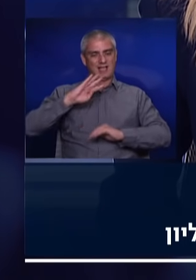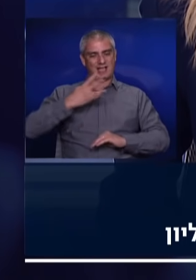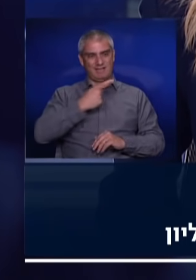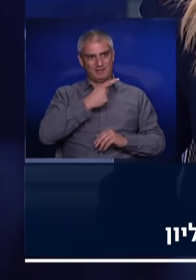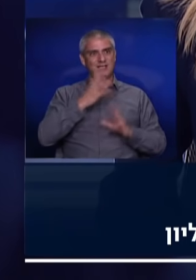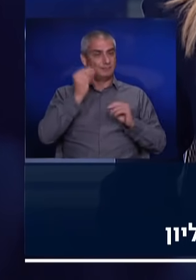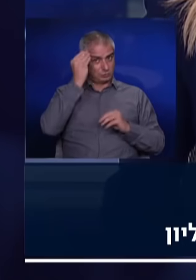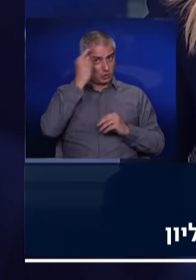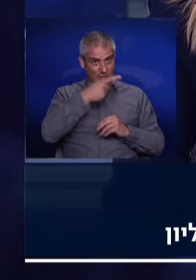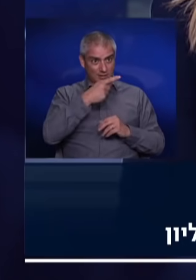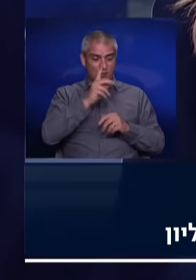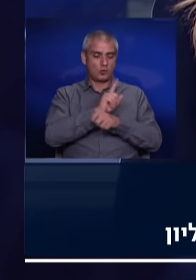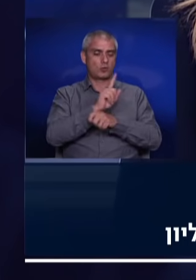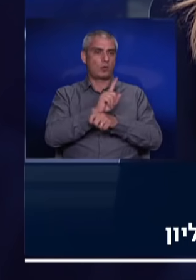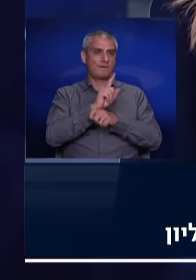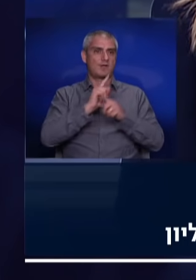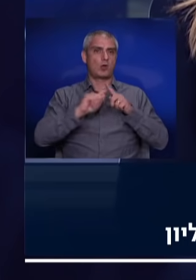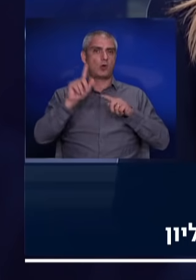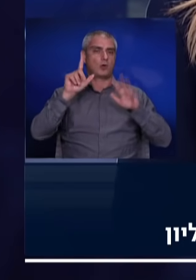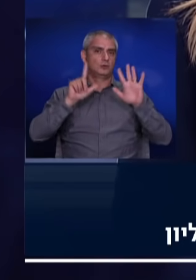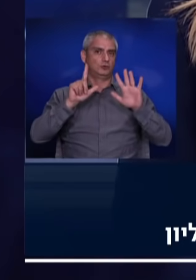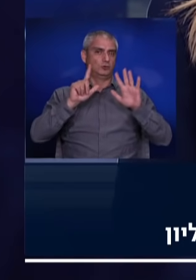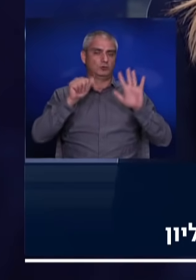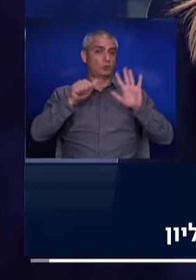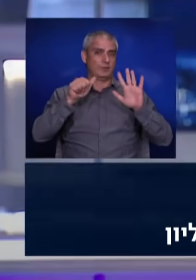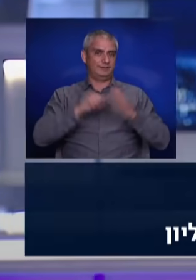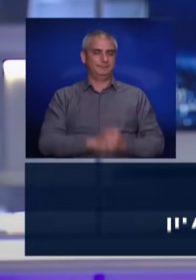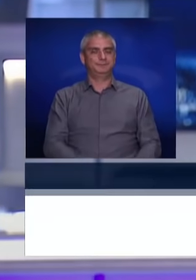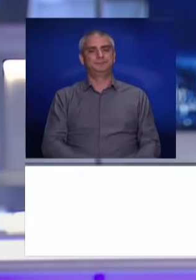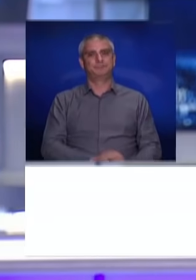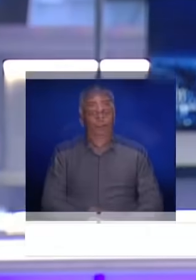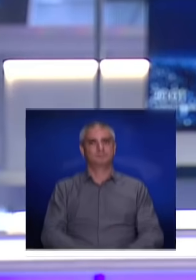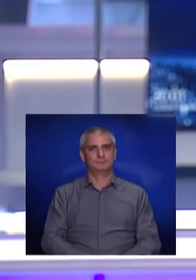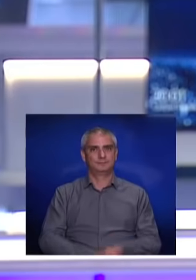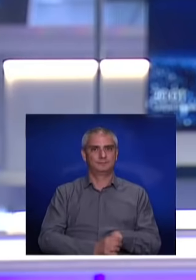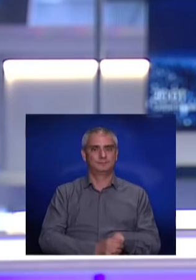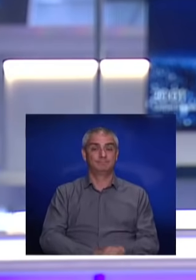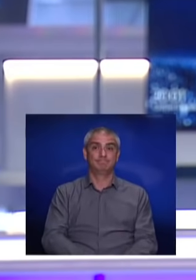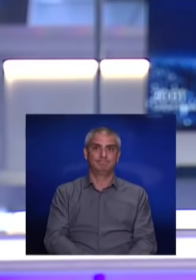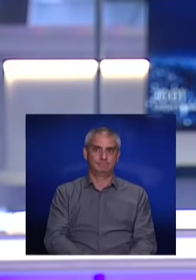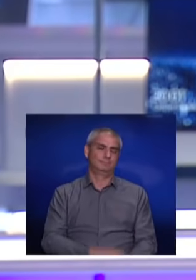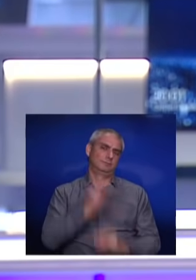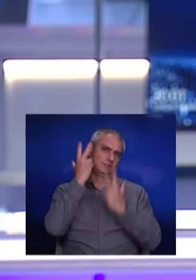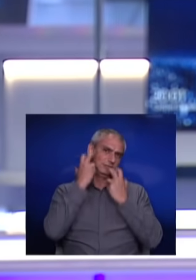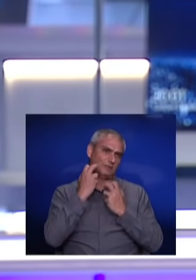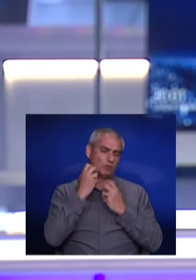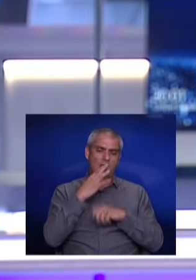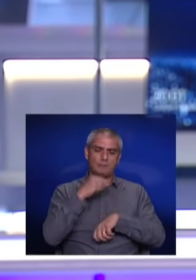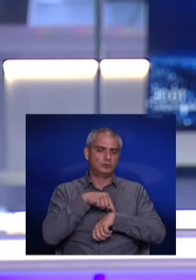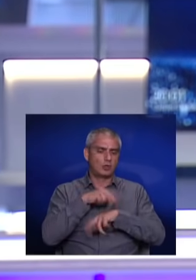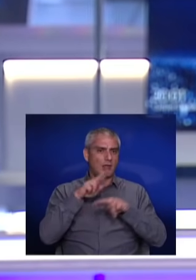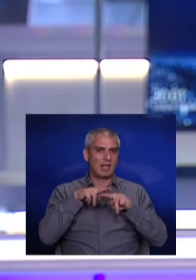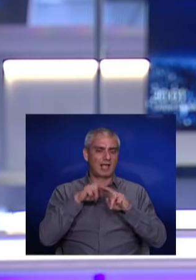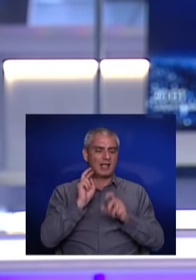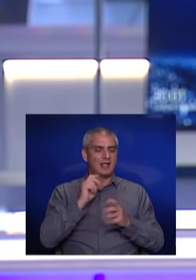אם את זוכרת, בתקופת חודש יוני. קטי, תודה. תודה. זה היה די צפוי. שעות בודדות חלפו מרגע